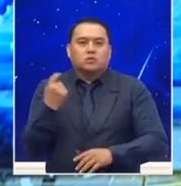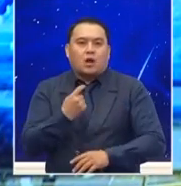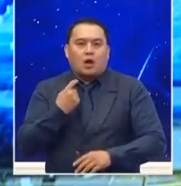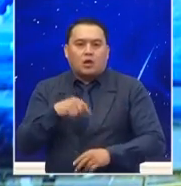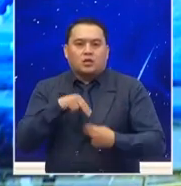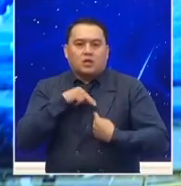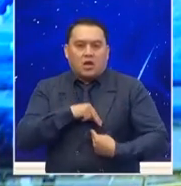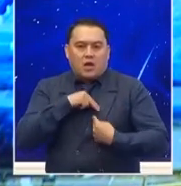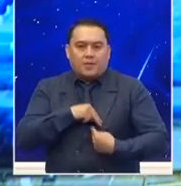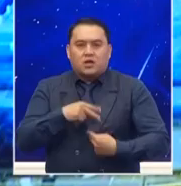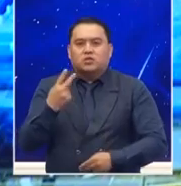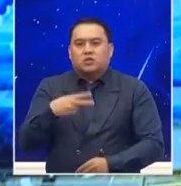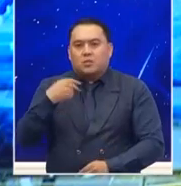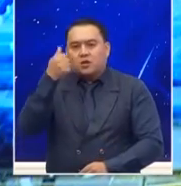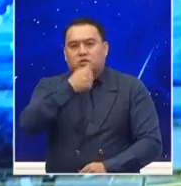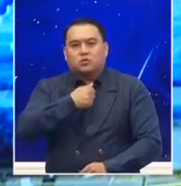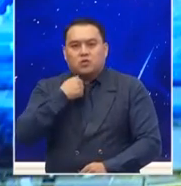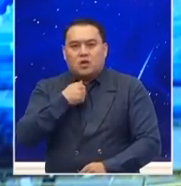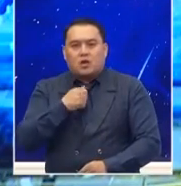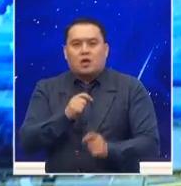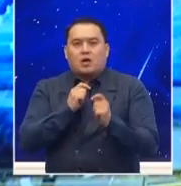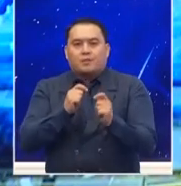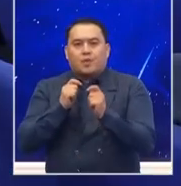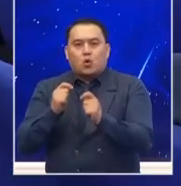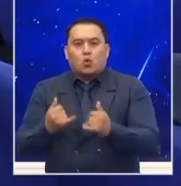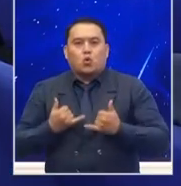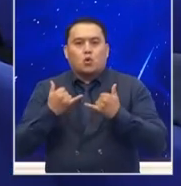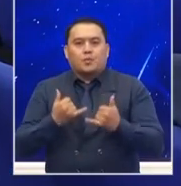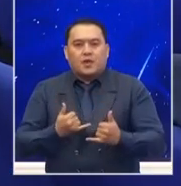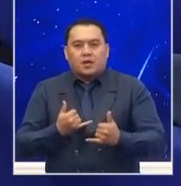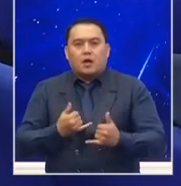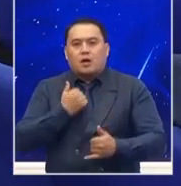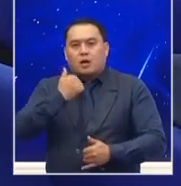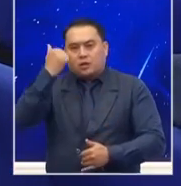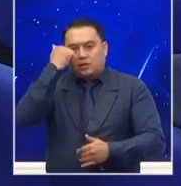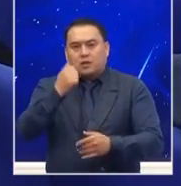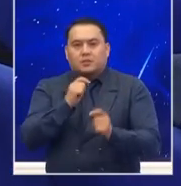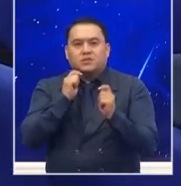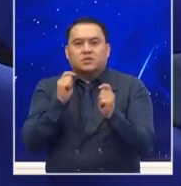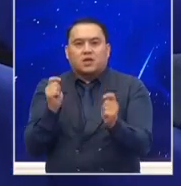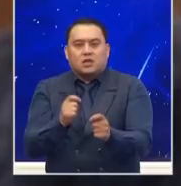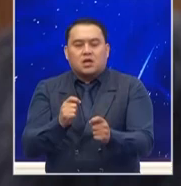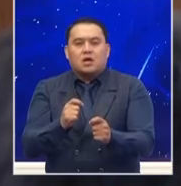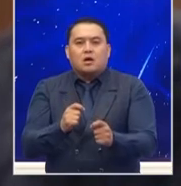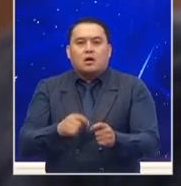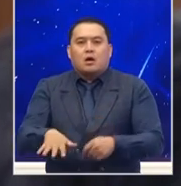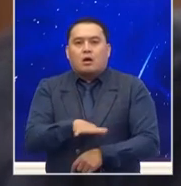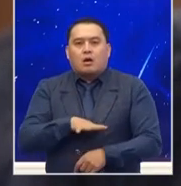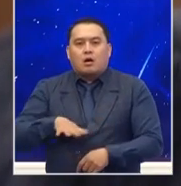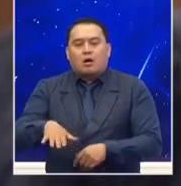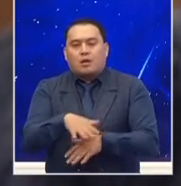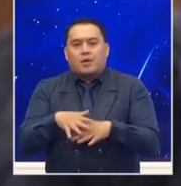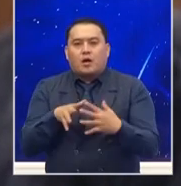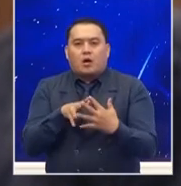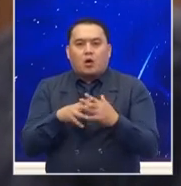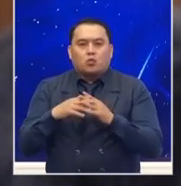саласында жемісті еңбек етіп жүрген 20-ға жуық еңбек озатына құрмет грамотасы мен алғыс хатын табыстады. Жиында аймақ диқандарының